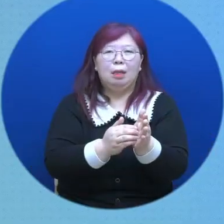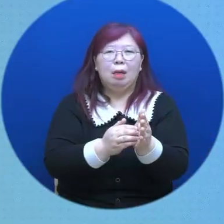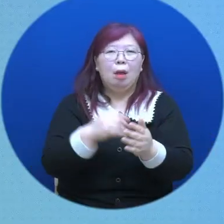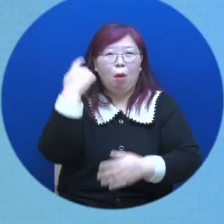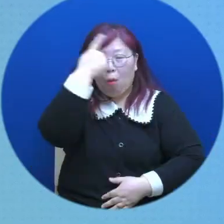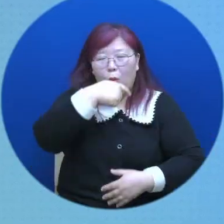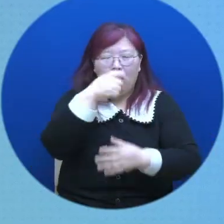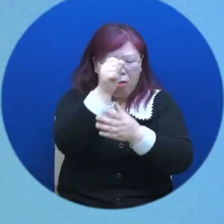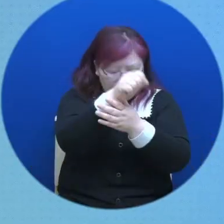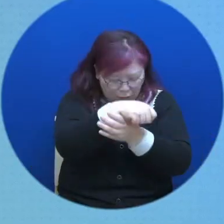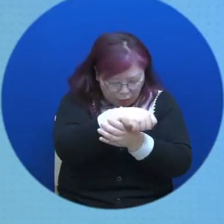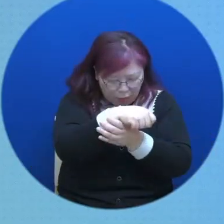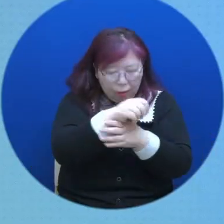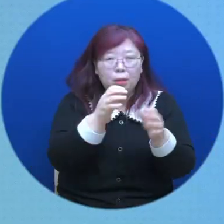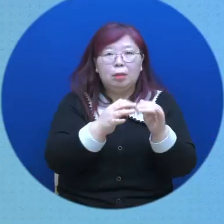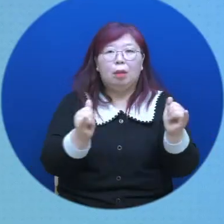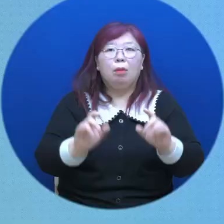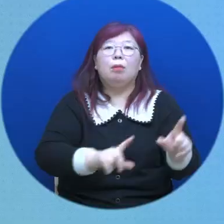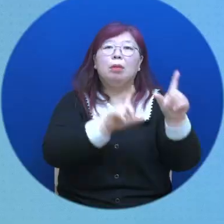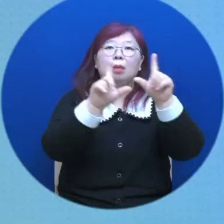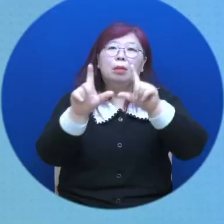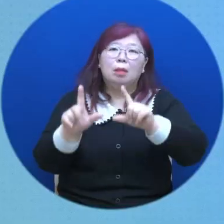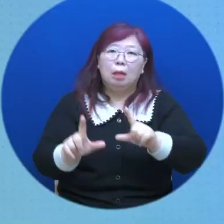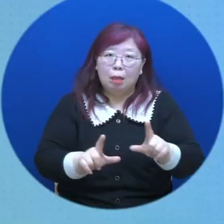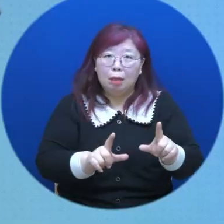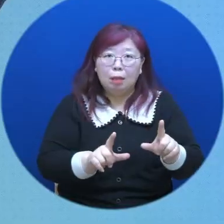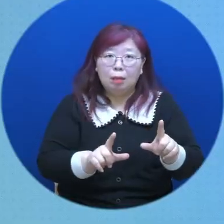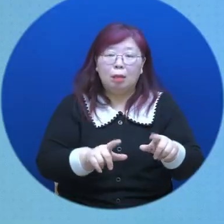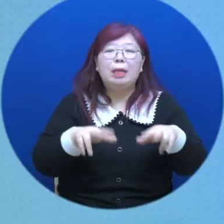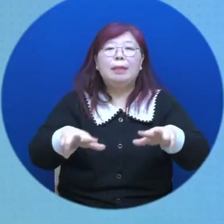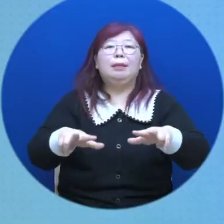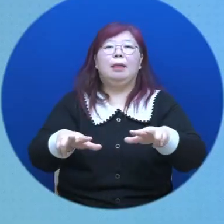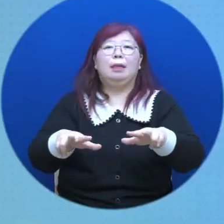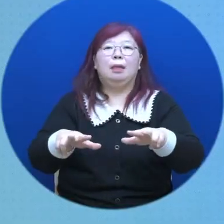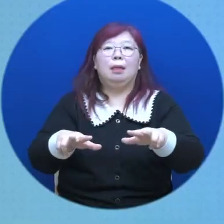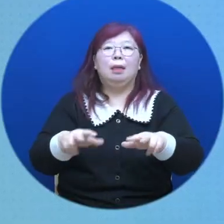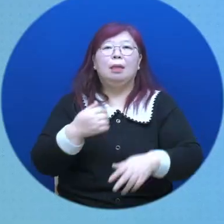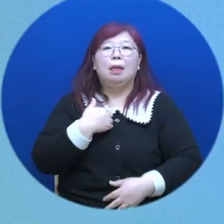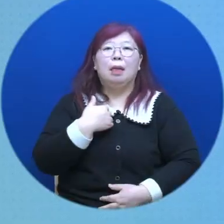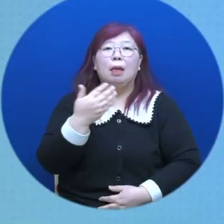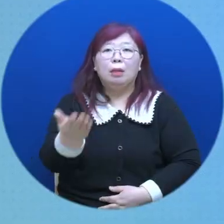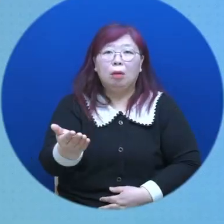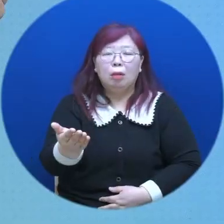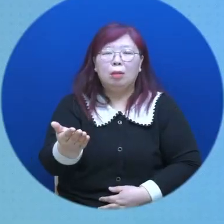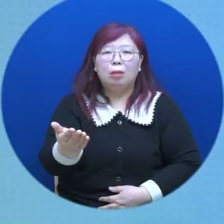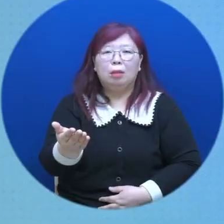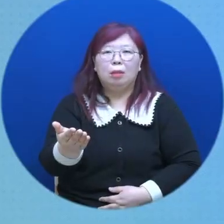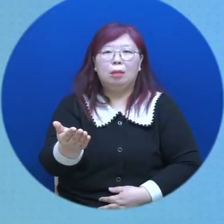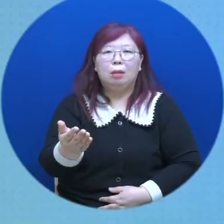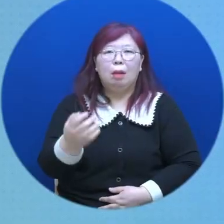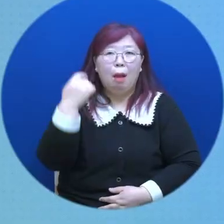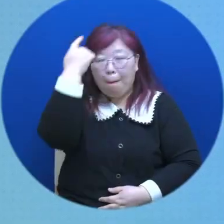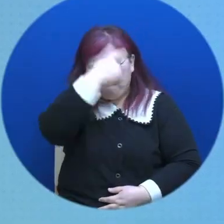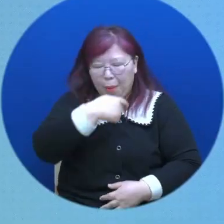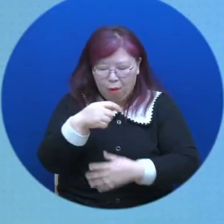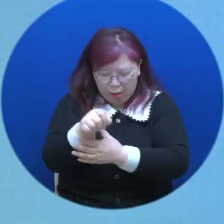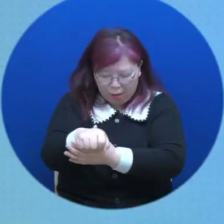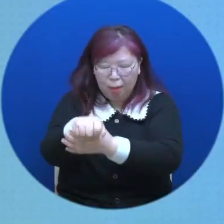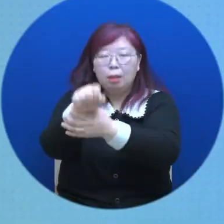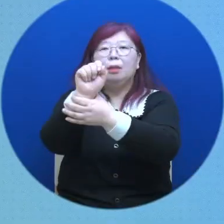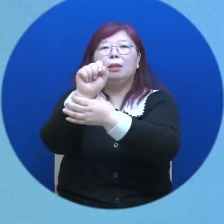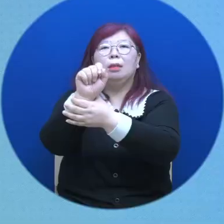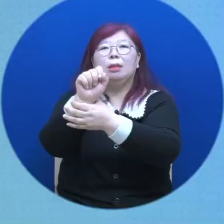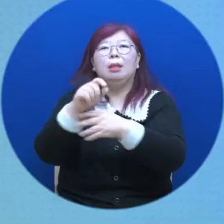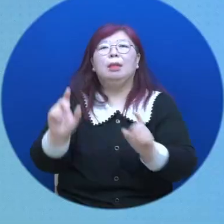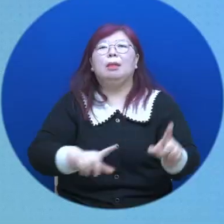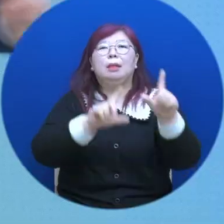숙인 자로, 머리 숙인 자로 살아왔구나. 이제 내가 너희로 하여금 머리 들은 인생을